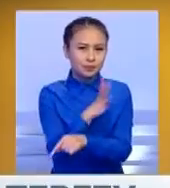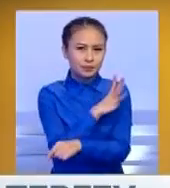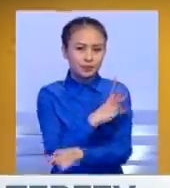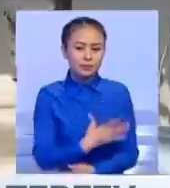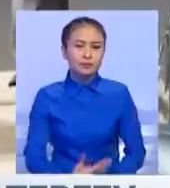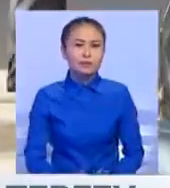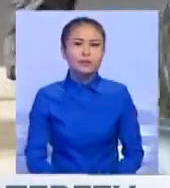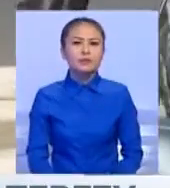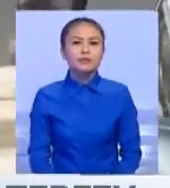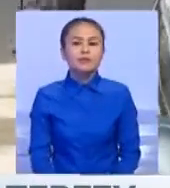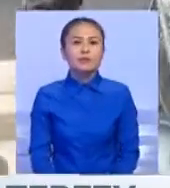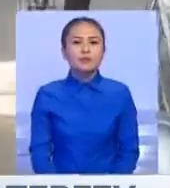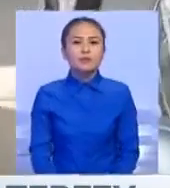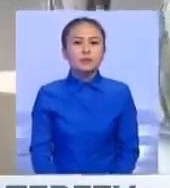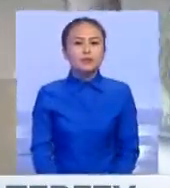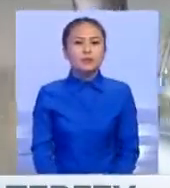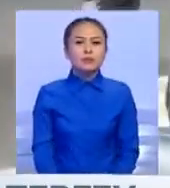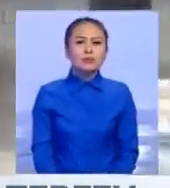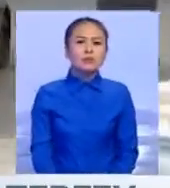салған.